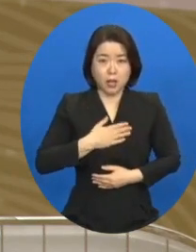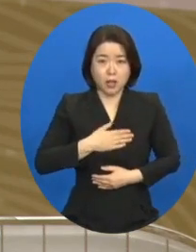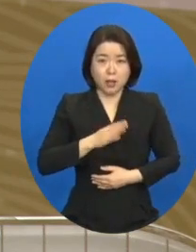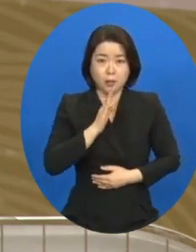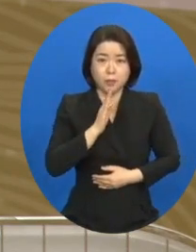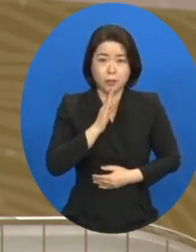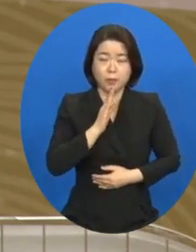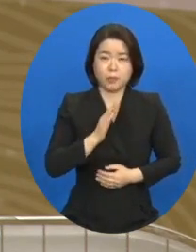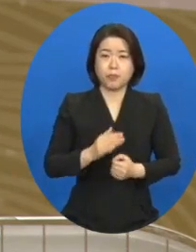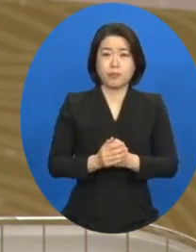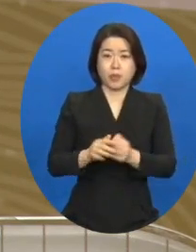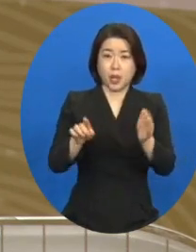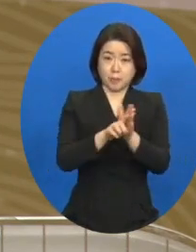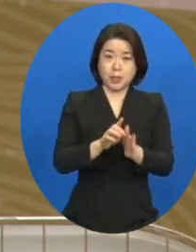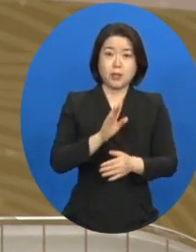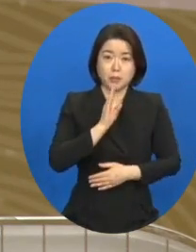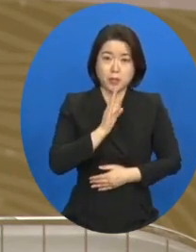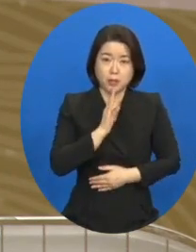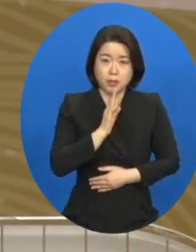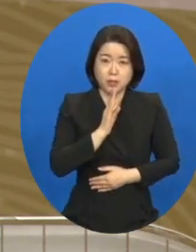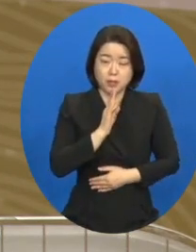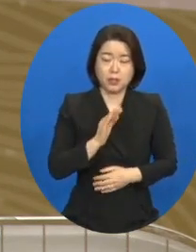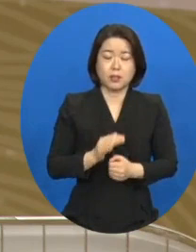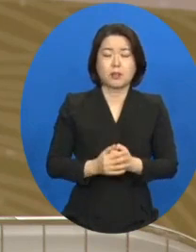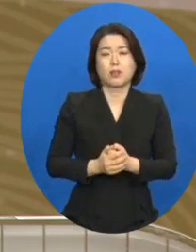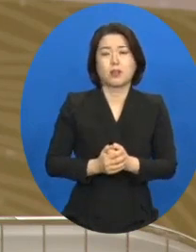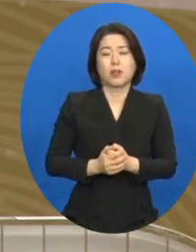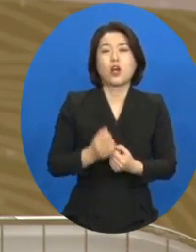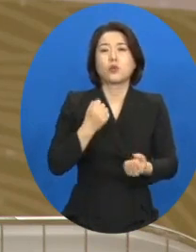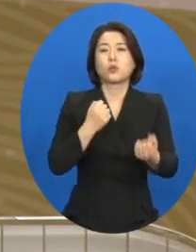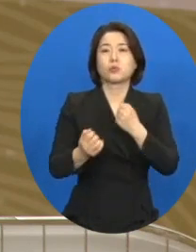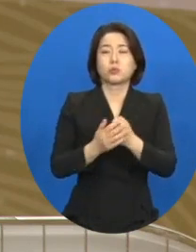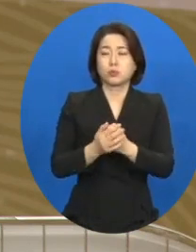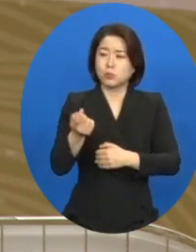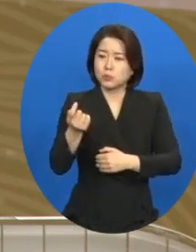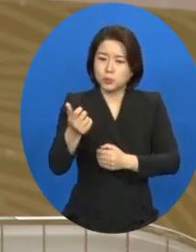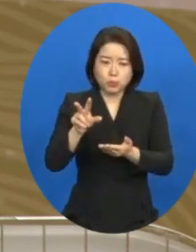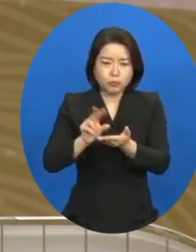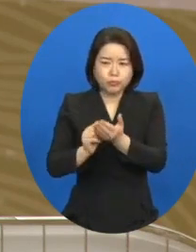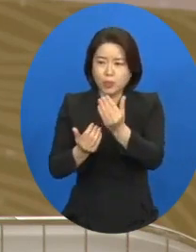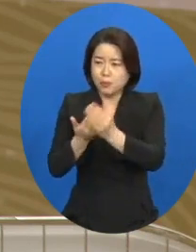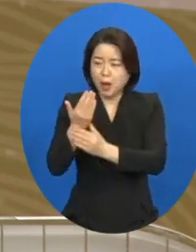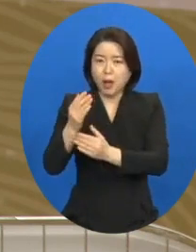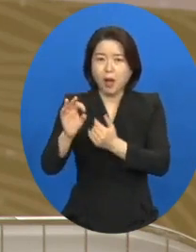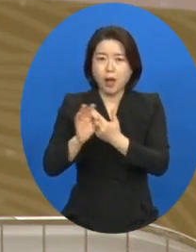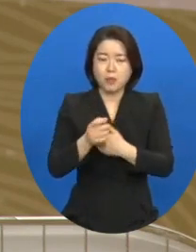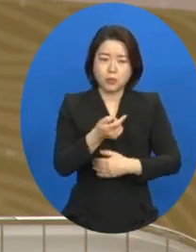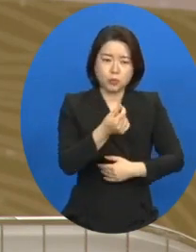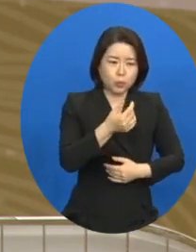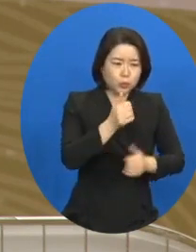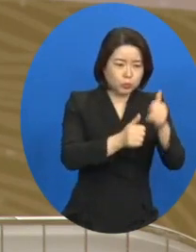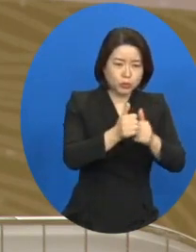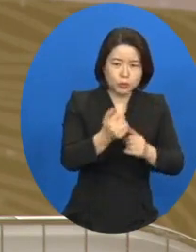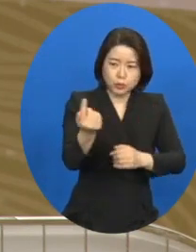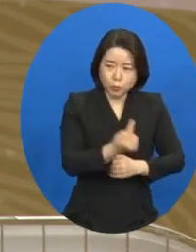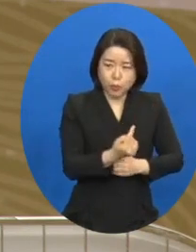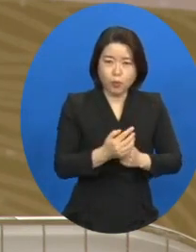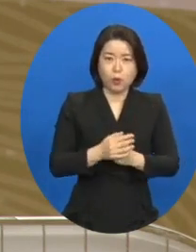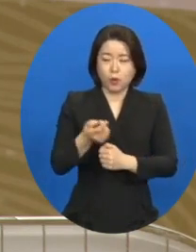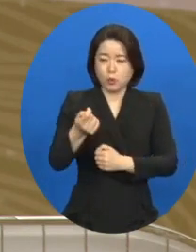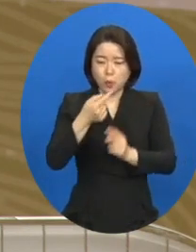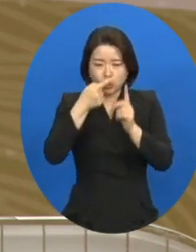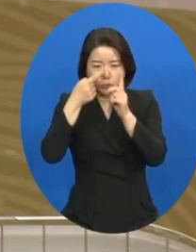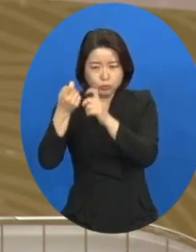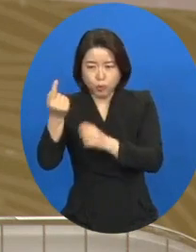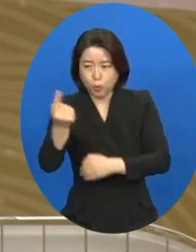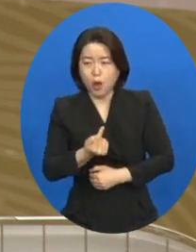그죠? 믿잖아요. 그런데도 조금만 문제가 생기고 조금만 시험이 오고 조금만